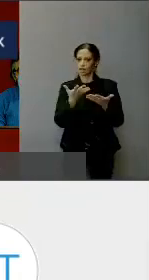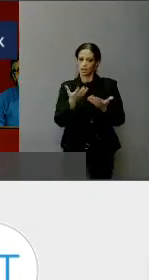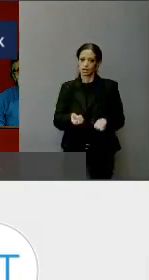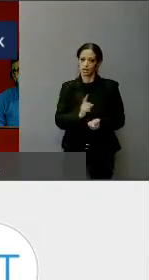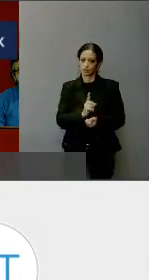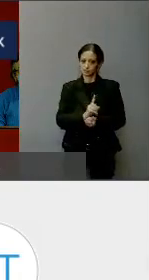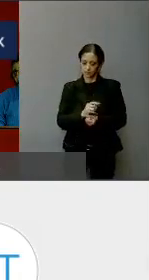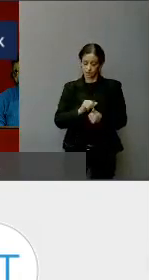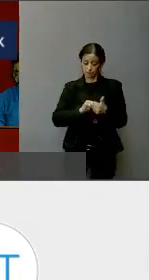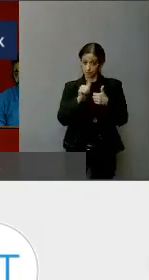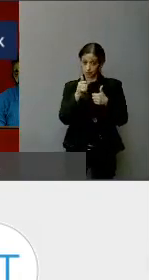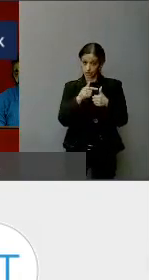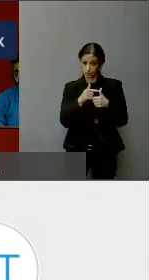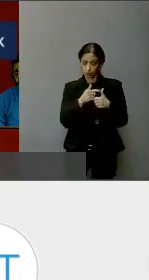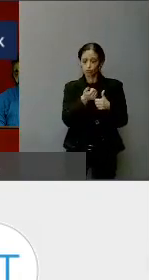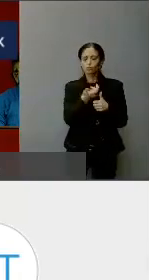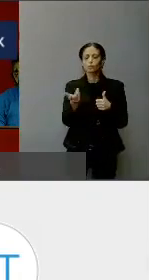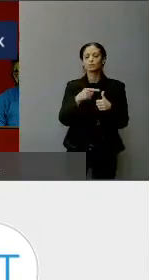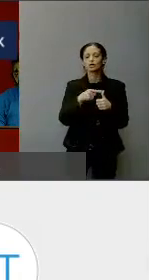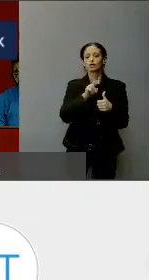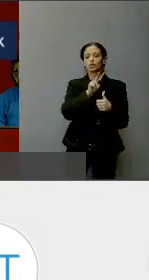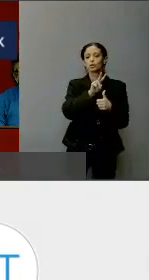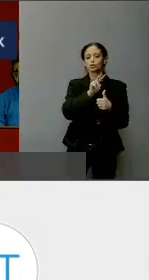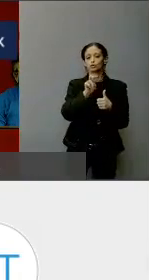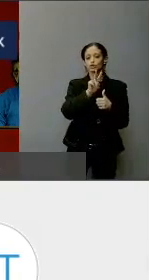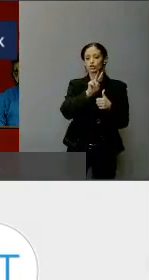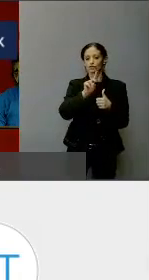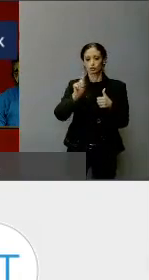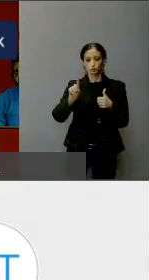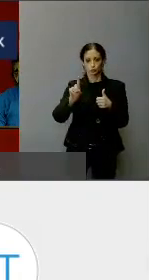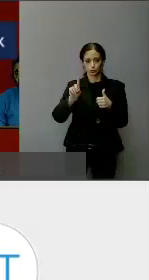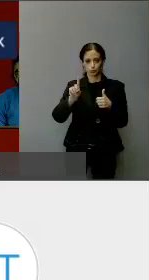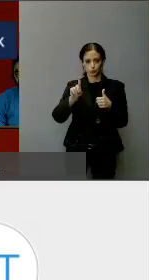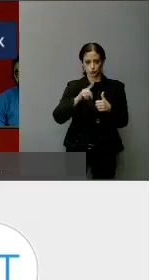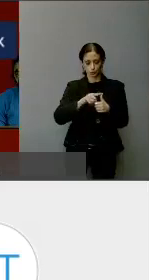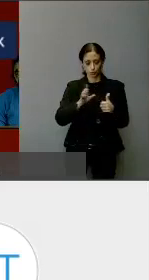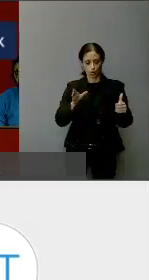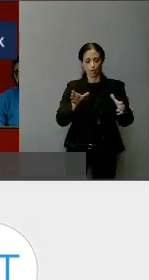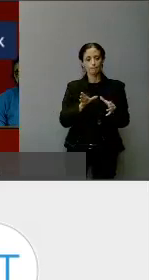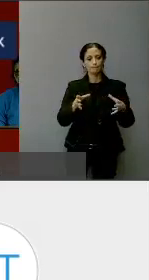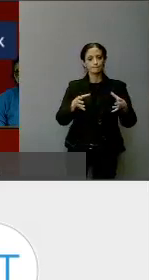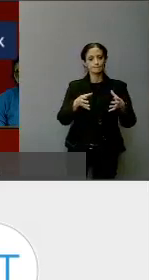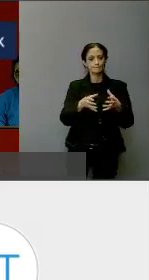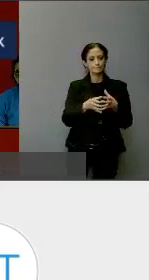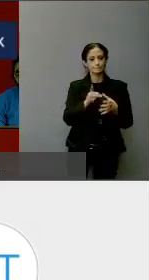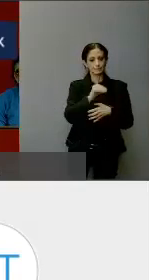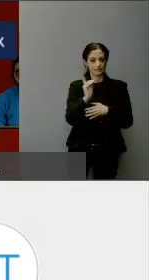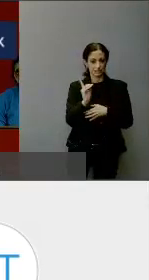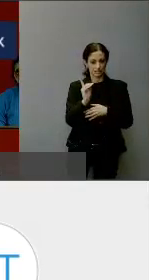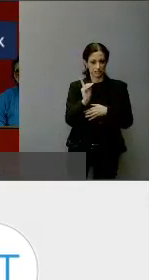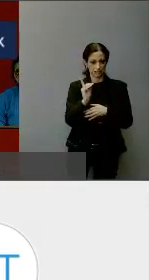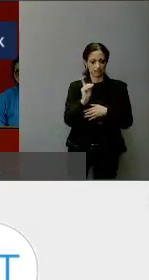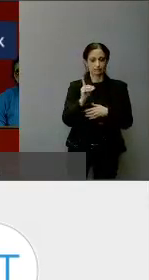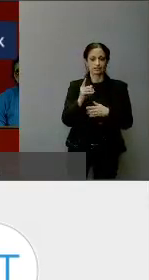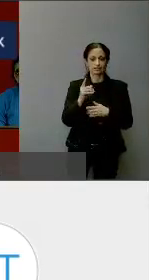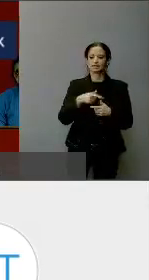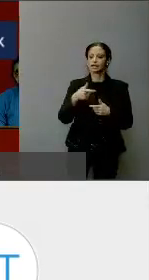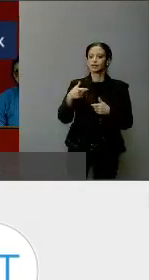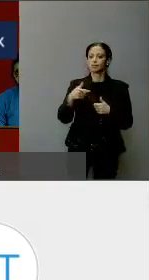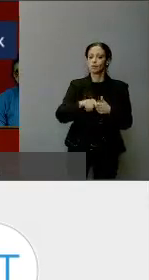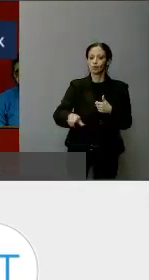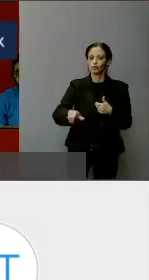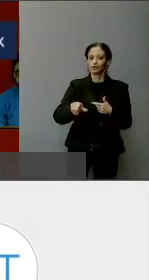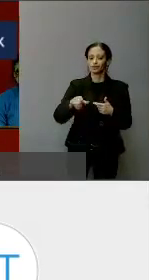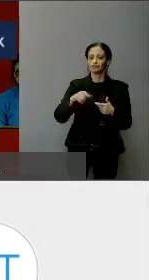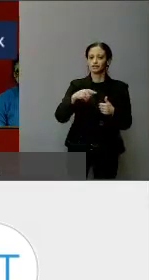il primo è il numero 221 del partito democratico motivazione in